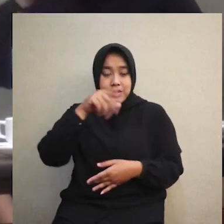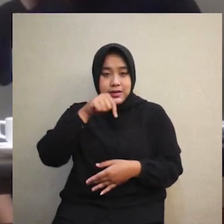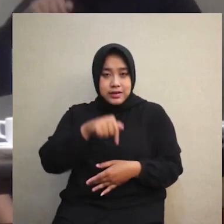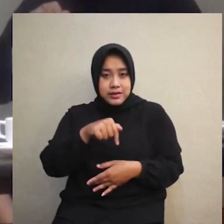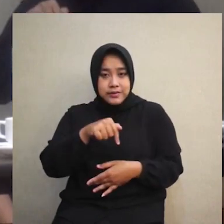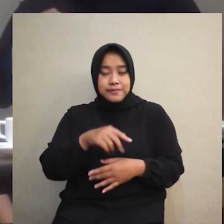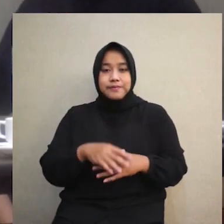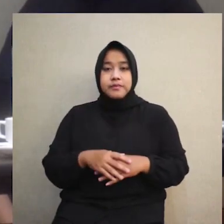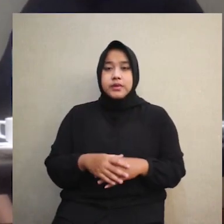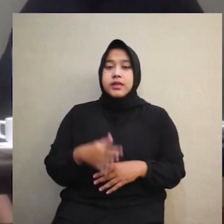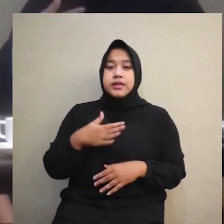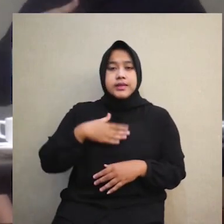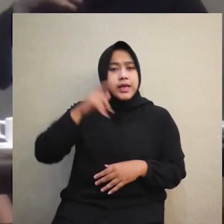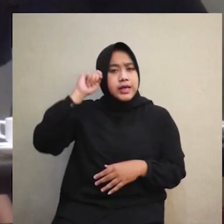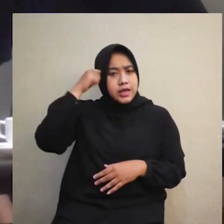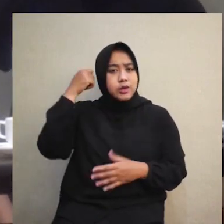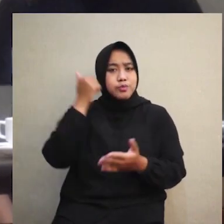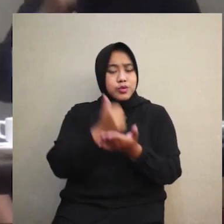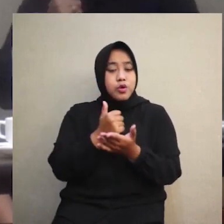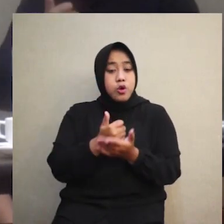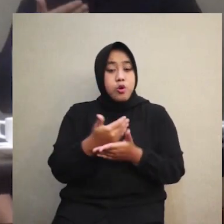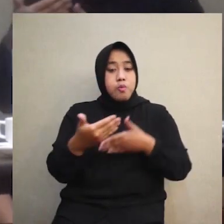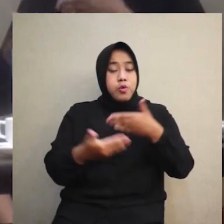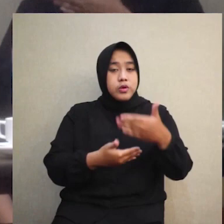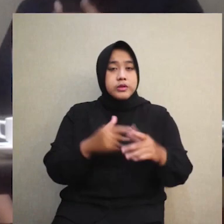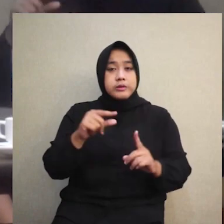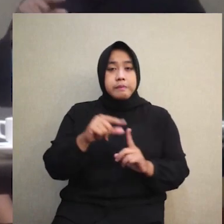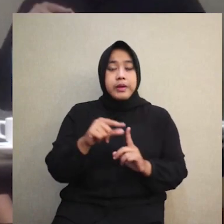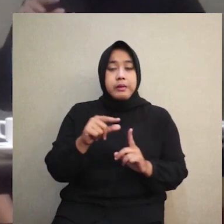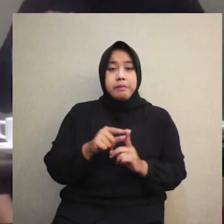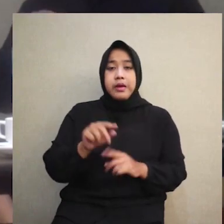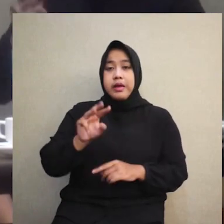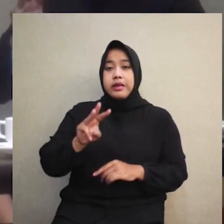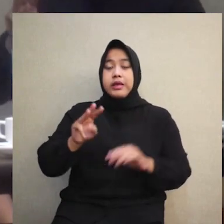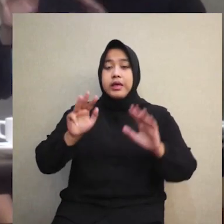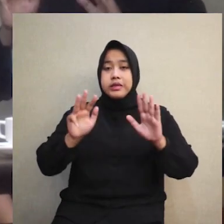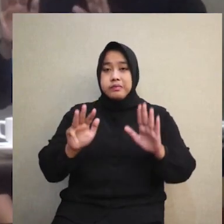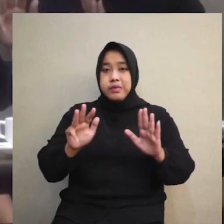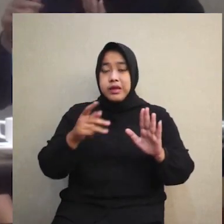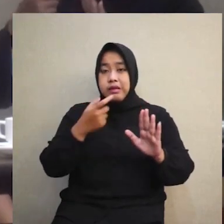Saya ingat betul perjalanan PP 39 itu